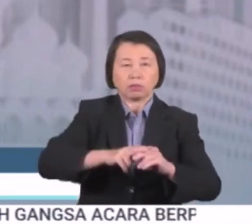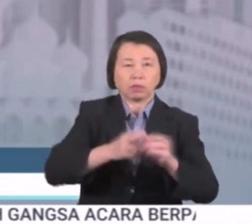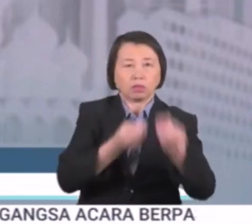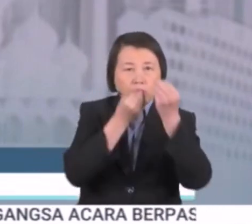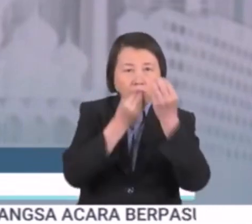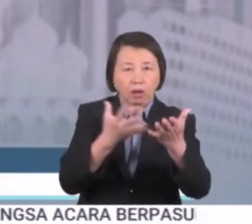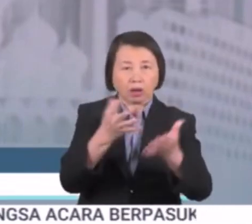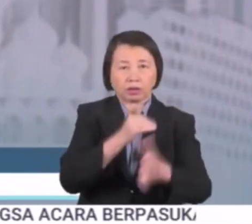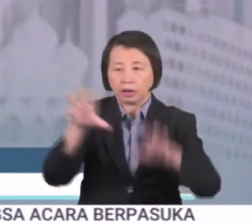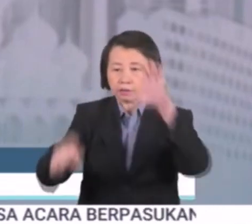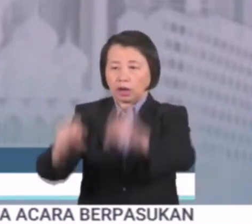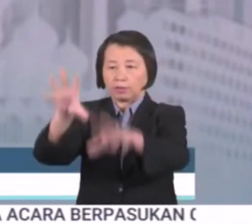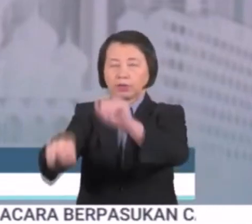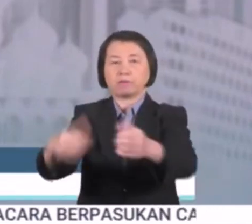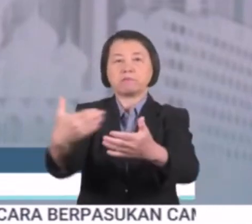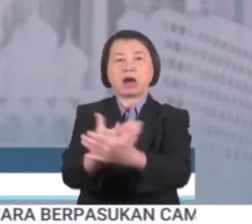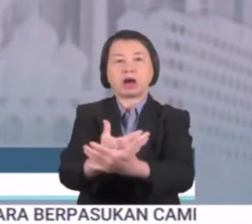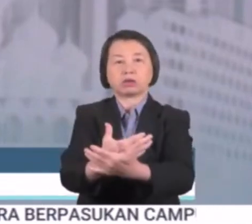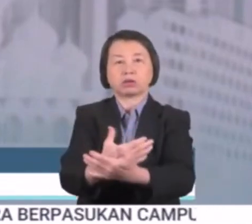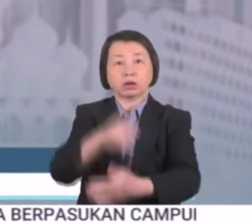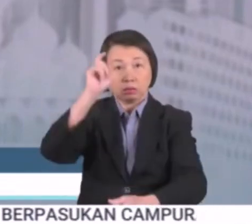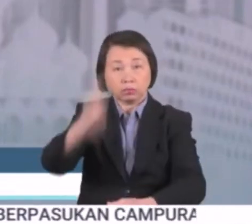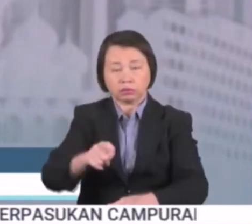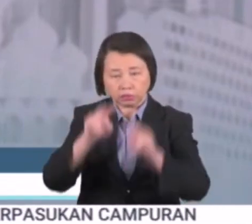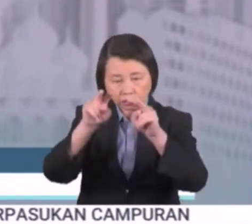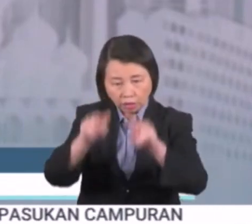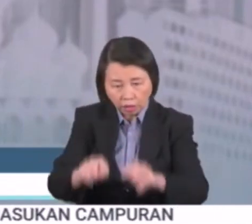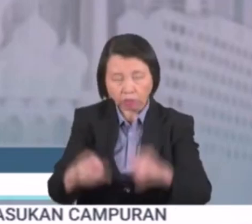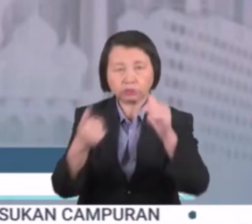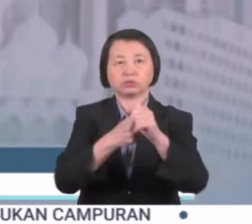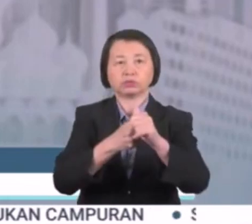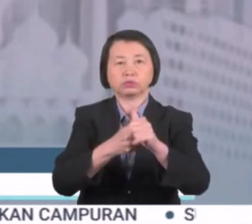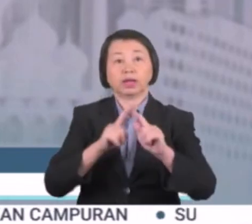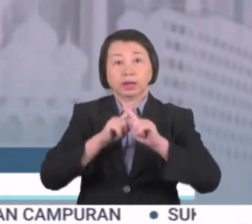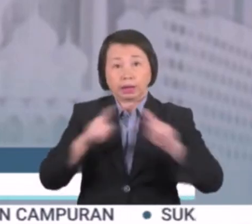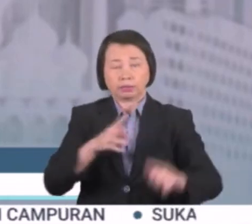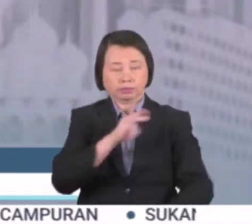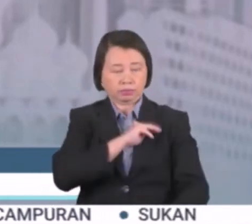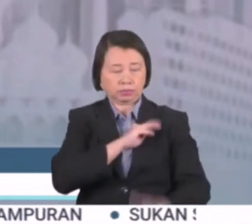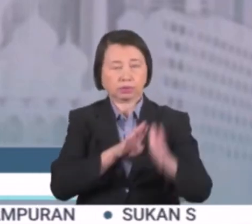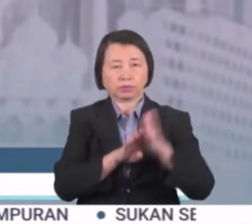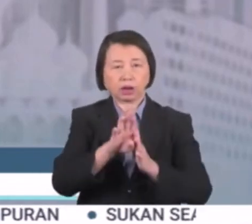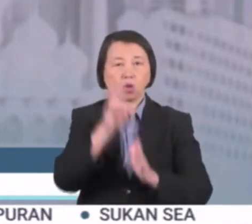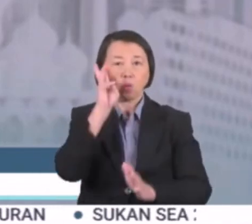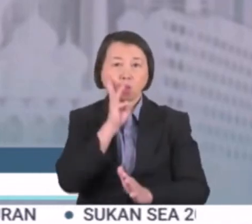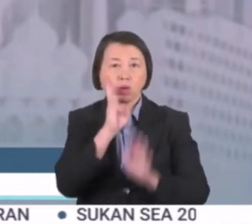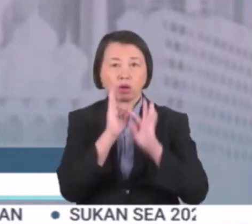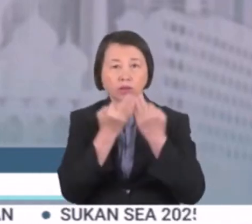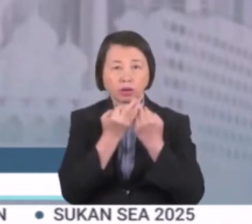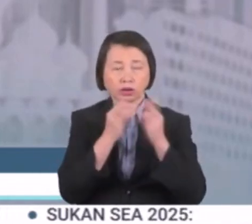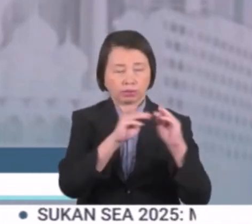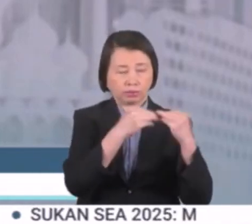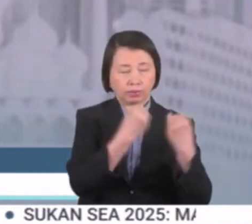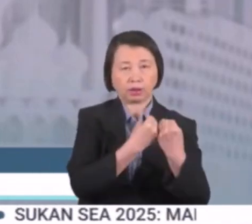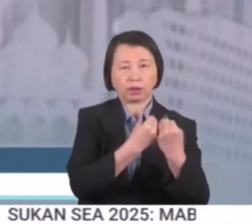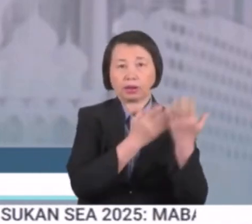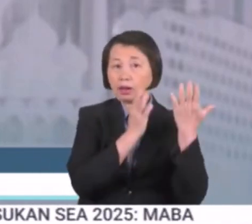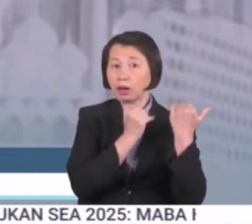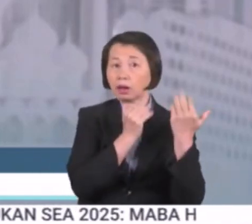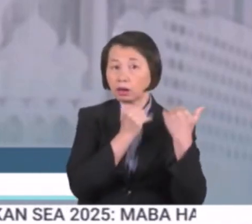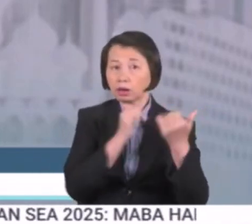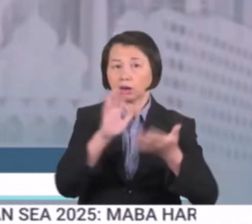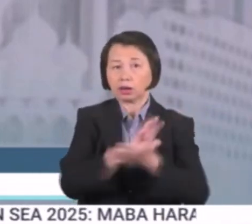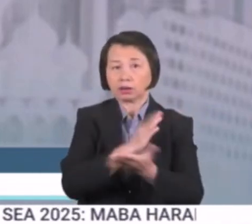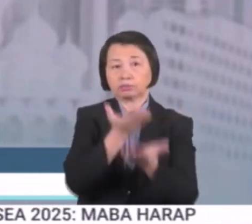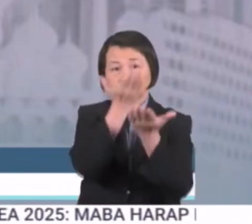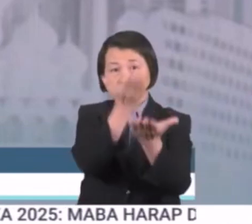maklumat dan tangkapan baharu yang perlu diteliti. Bagaimanapun, Menteri Pembangunan Wanita, Keluarga dan Masyarakat berharap